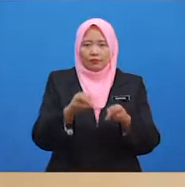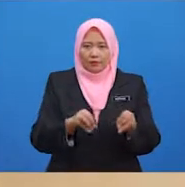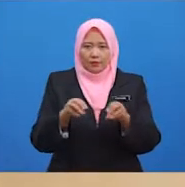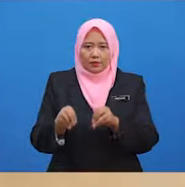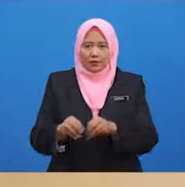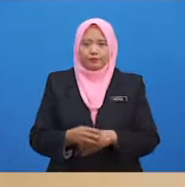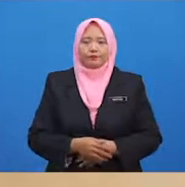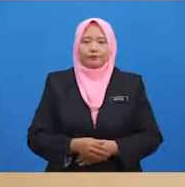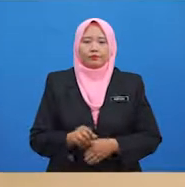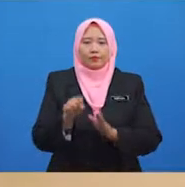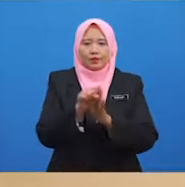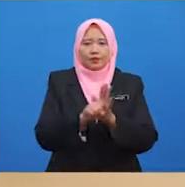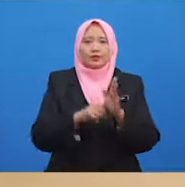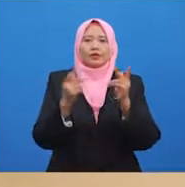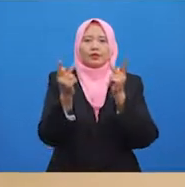Sesekali,